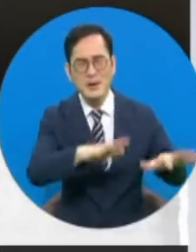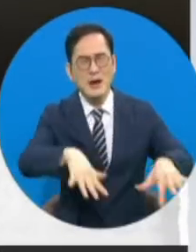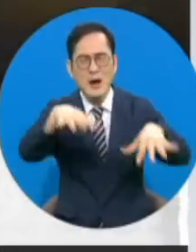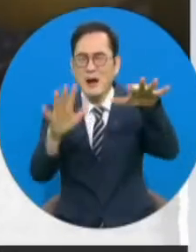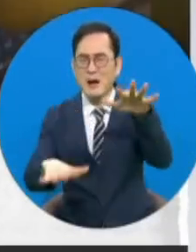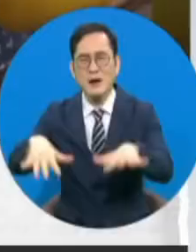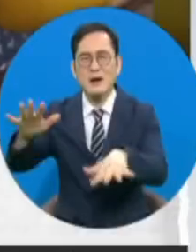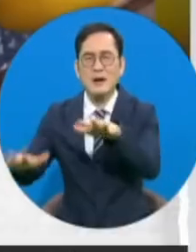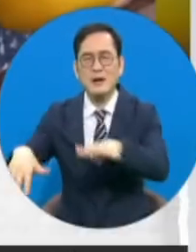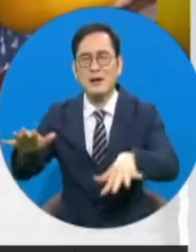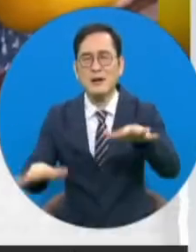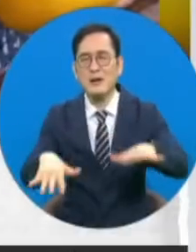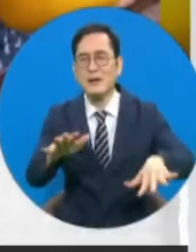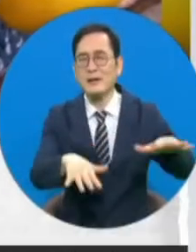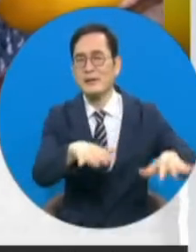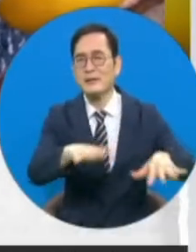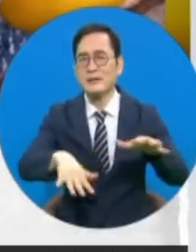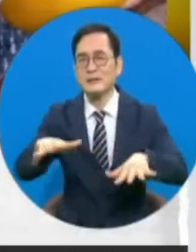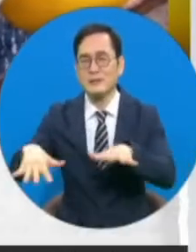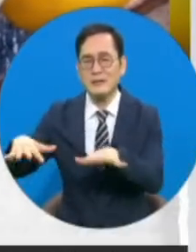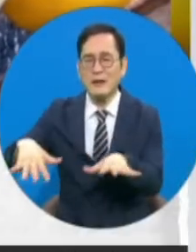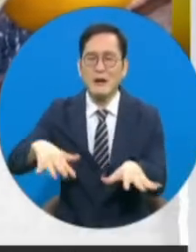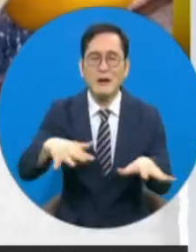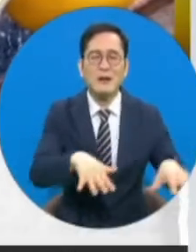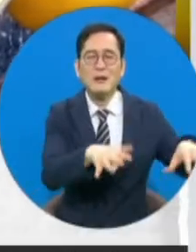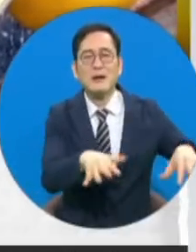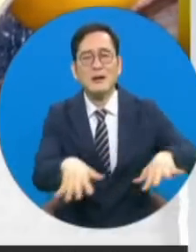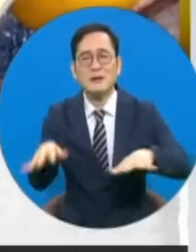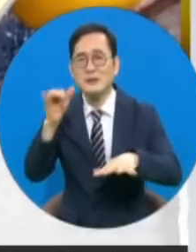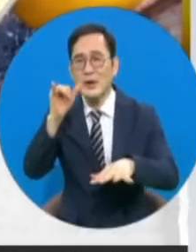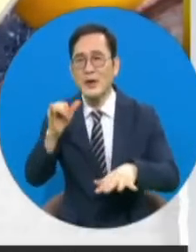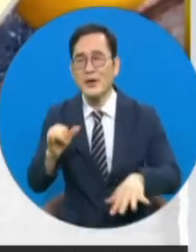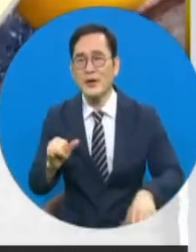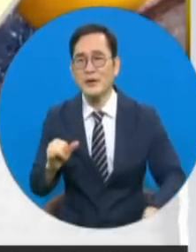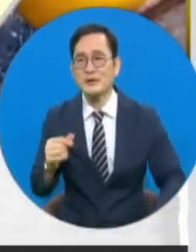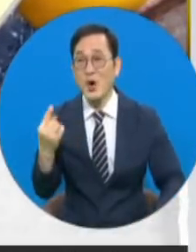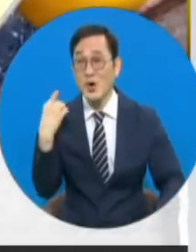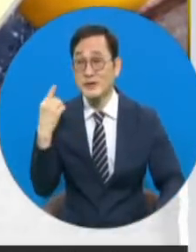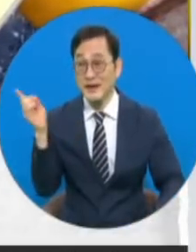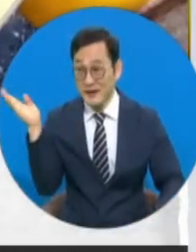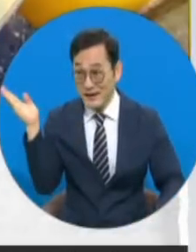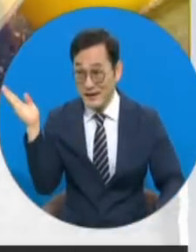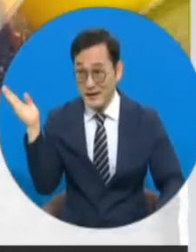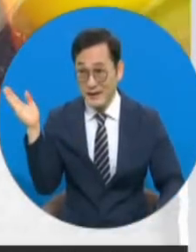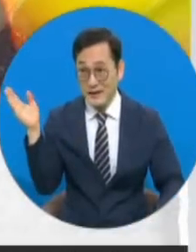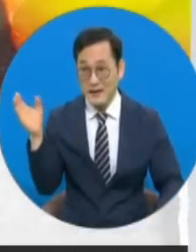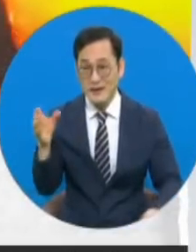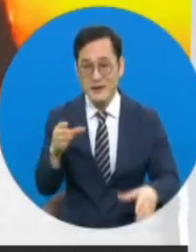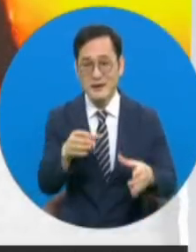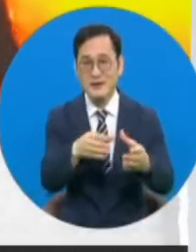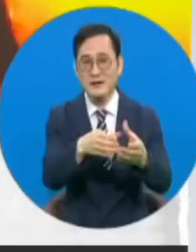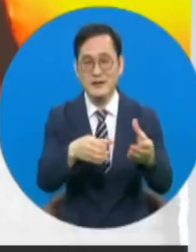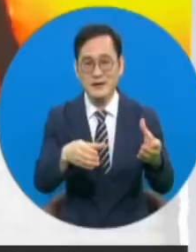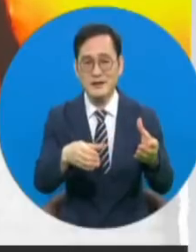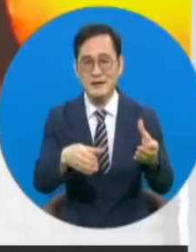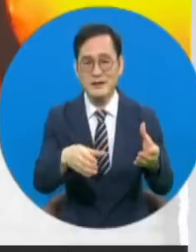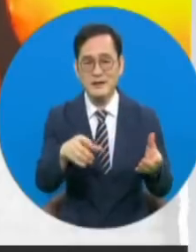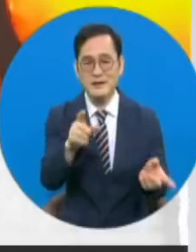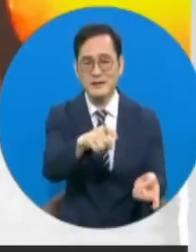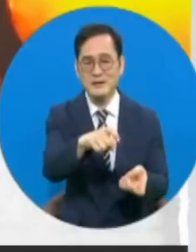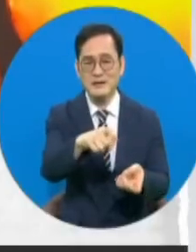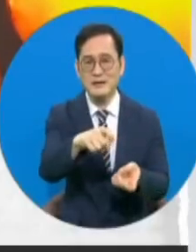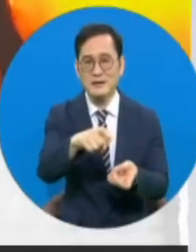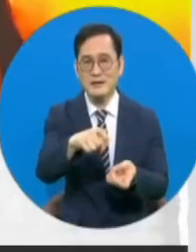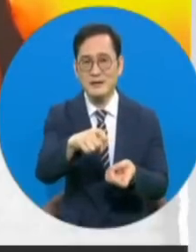빠르고 하다 보니까 그 어제 나왔던 사진으로 봤던 저 자매물이 이제 바닷속으로 들어간 거죠 다시 인형을 하다가 이게 워낙